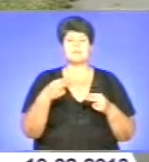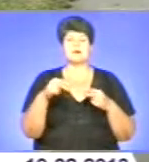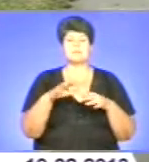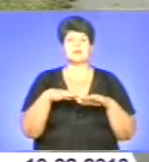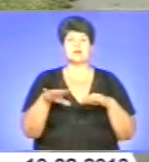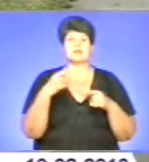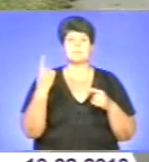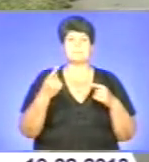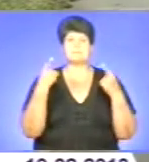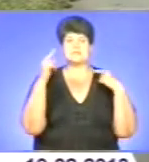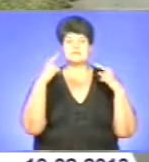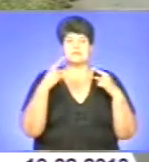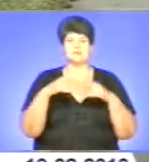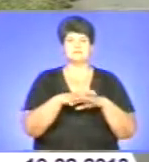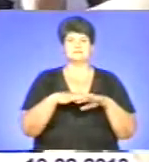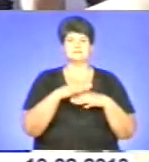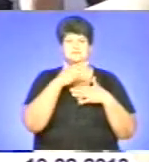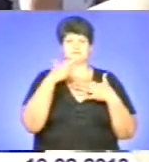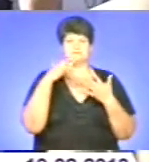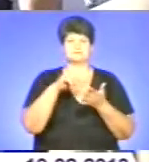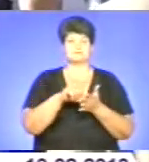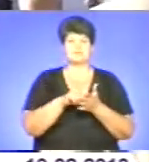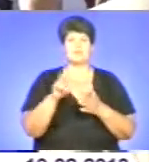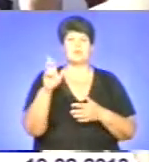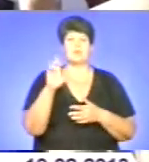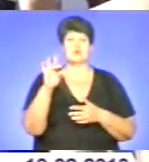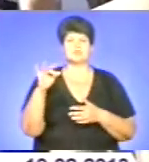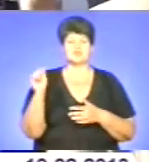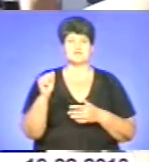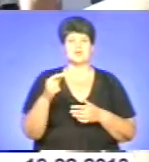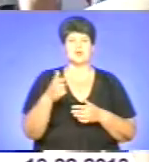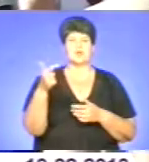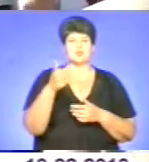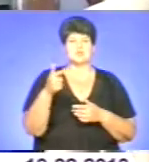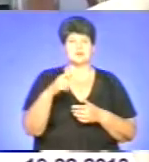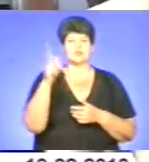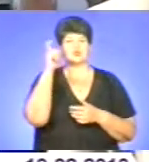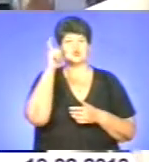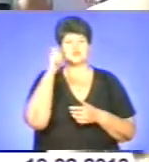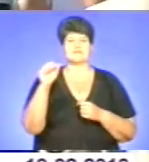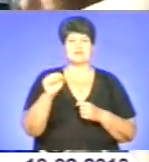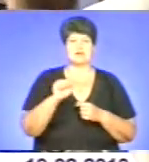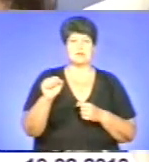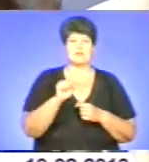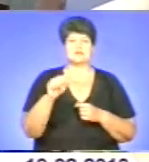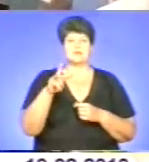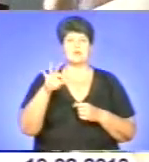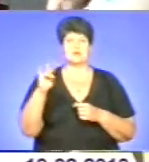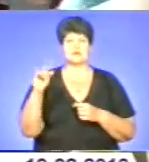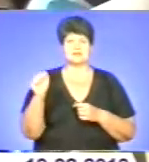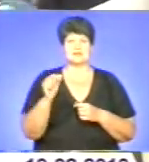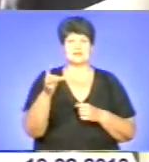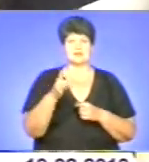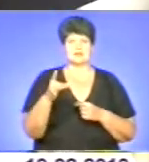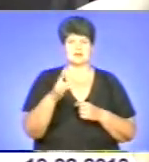ярмаркують представники п'ятьох районів Борщівський Гусятинський Чортківський Теребовлянський монастирській райони які